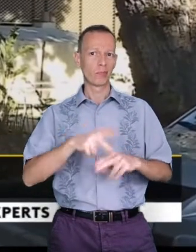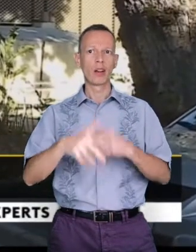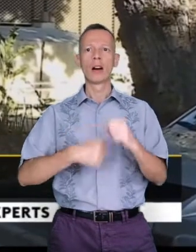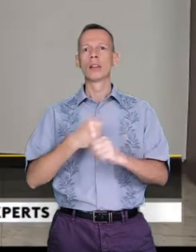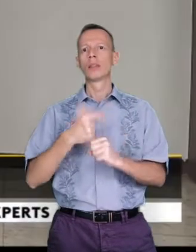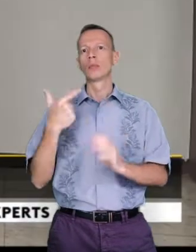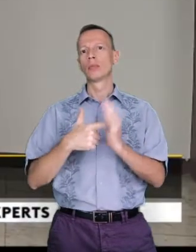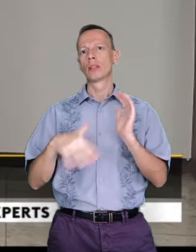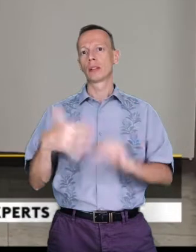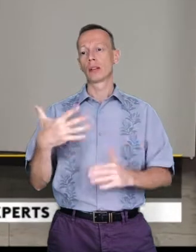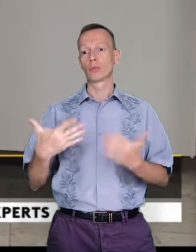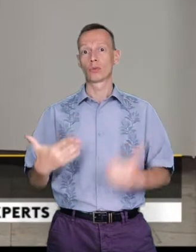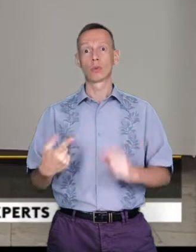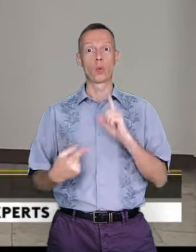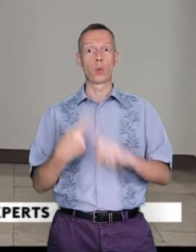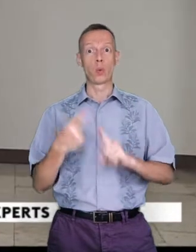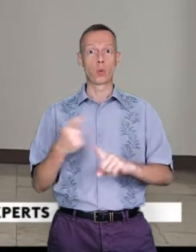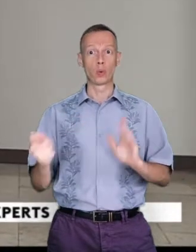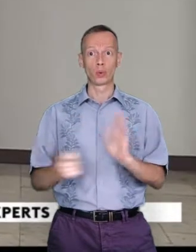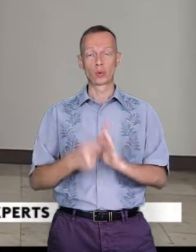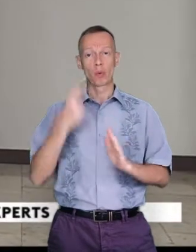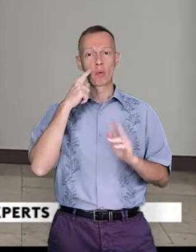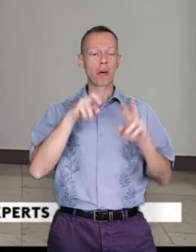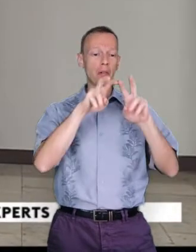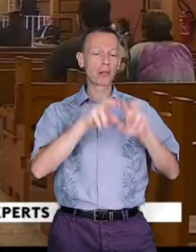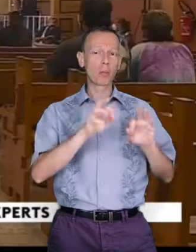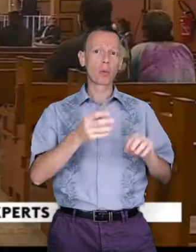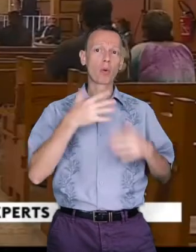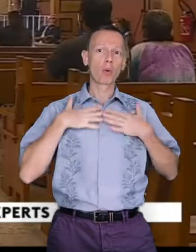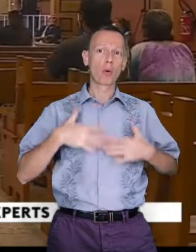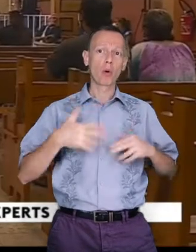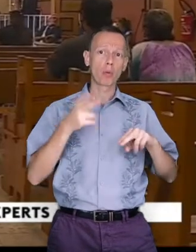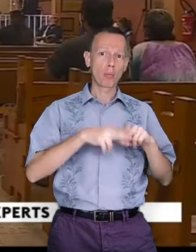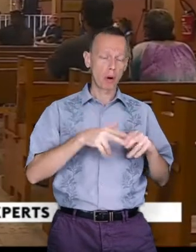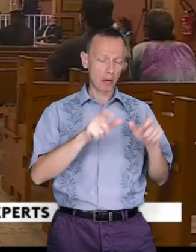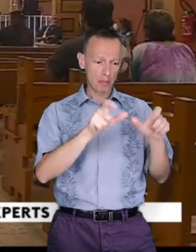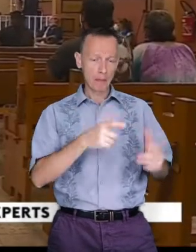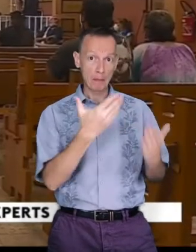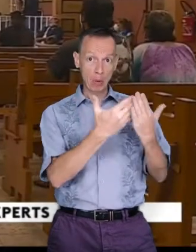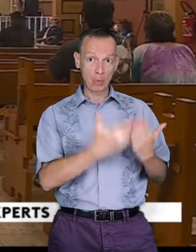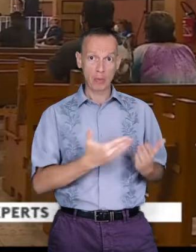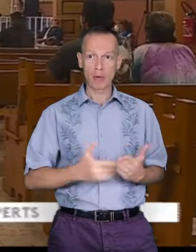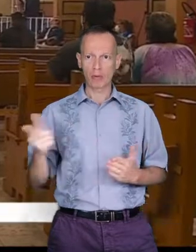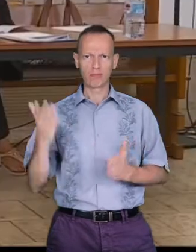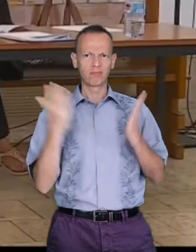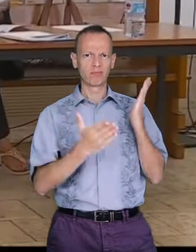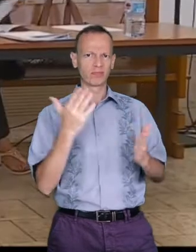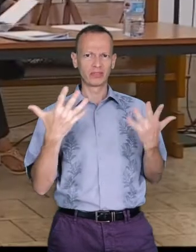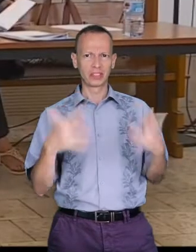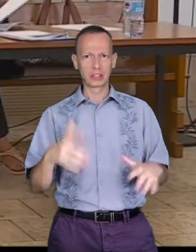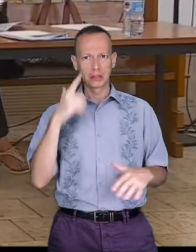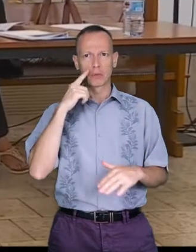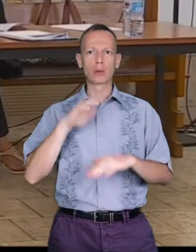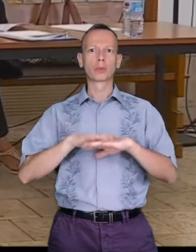décès en 2015. Une audience très importante aujourd'hui avec les différents rapports d'autopsie de maltraitance. Lucille